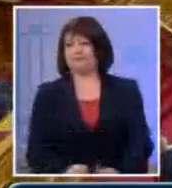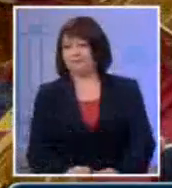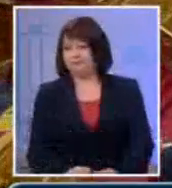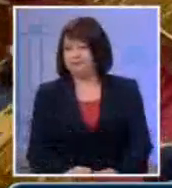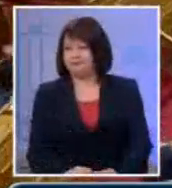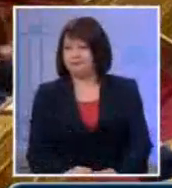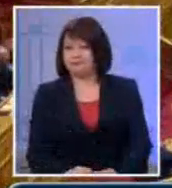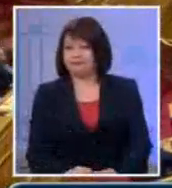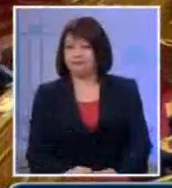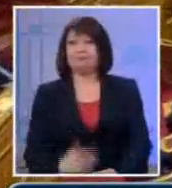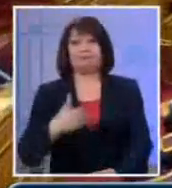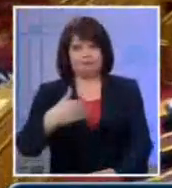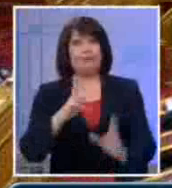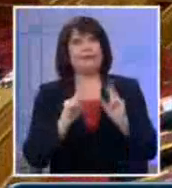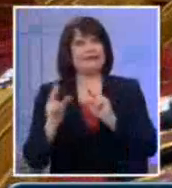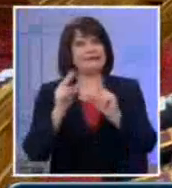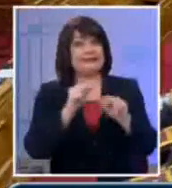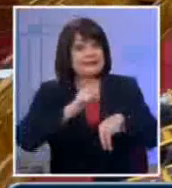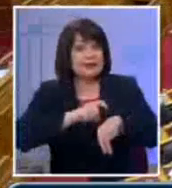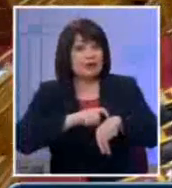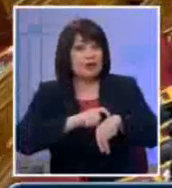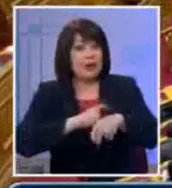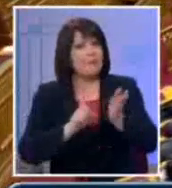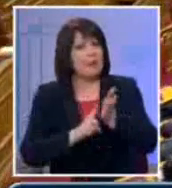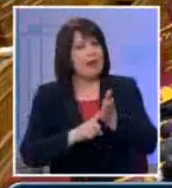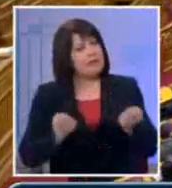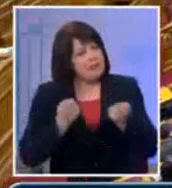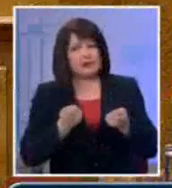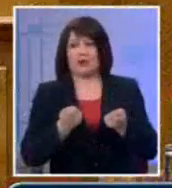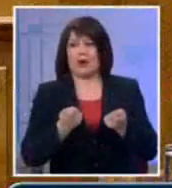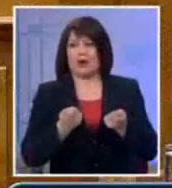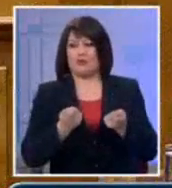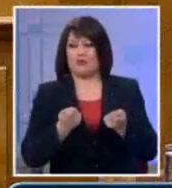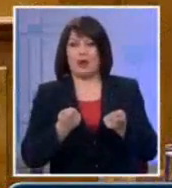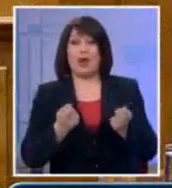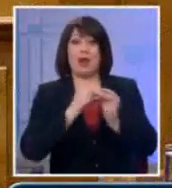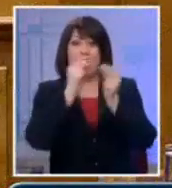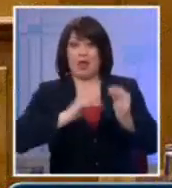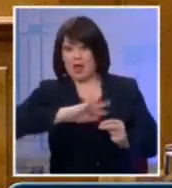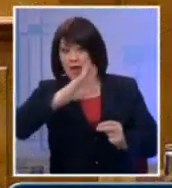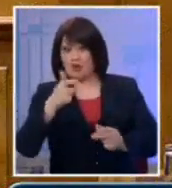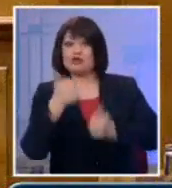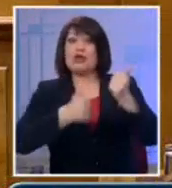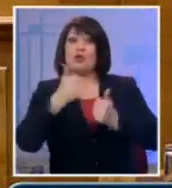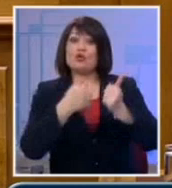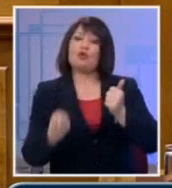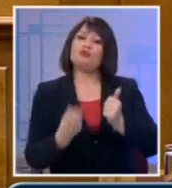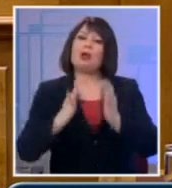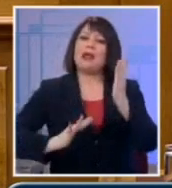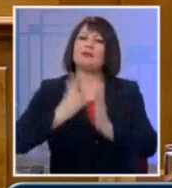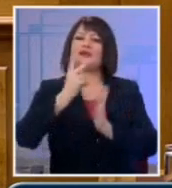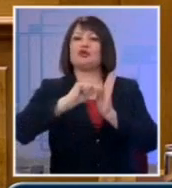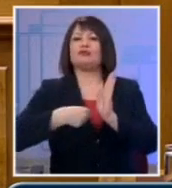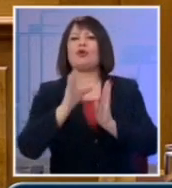Θα ανοίξει η συζήτηση αυτή στην ώρα της, προκειμένου να καταλήξουμε μέχρι τον Ιούνιο σε ένα νέο αναπτυξιακό συμβόλαιο